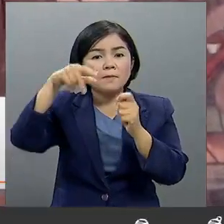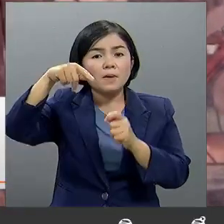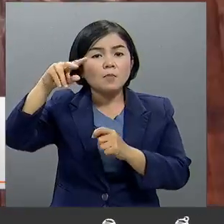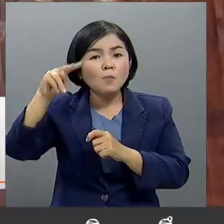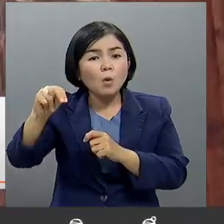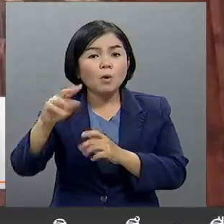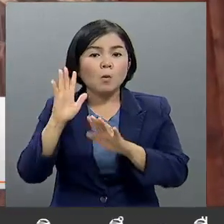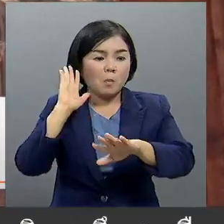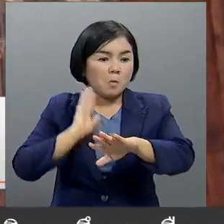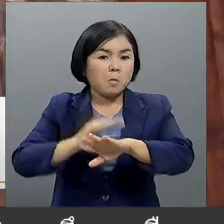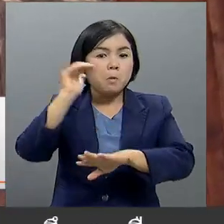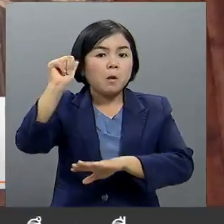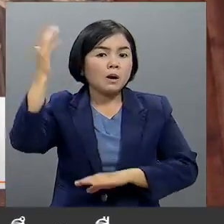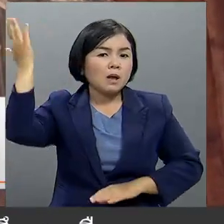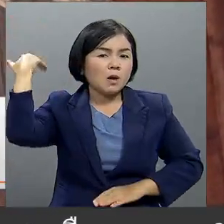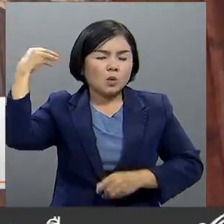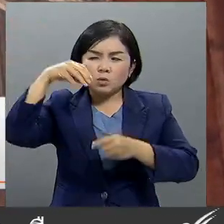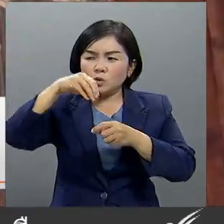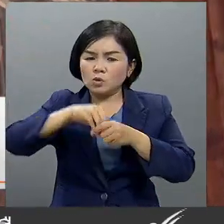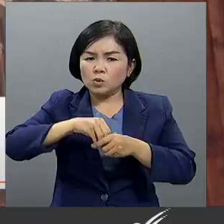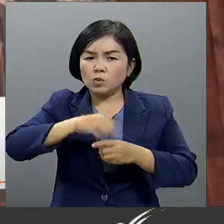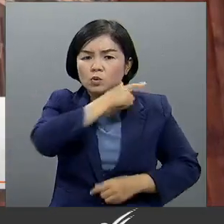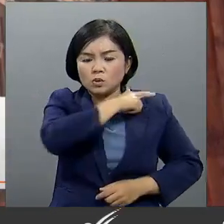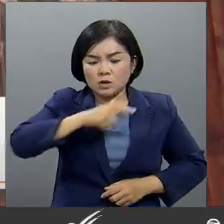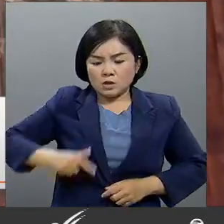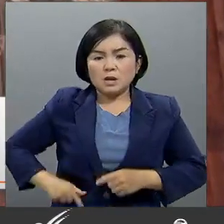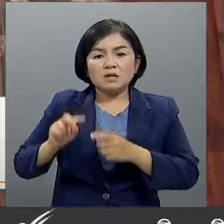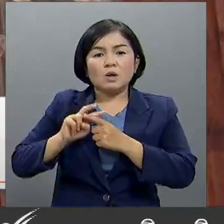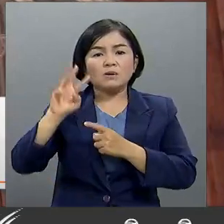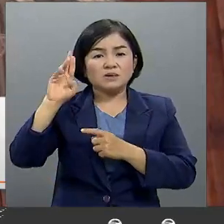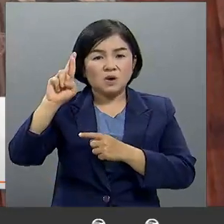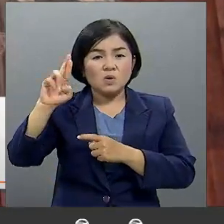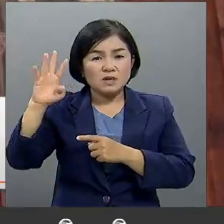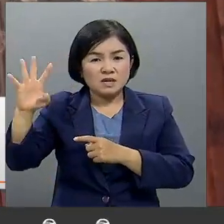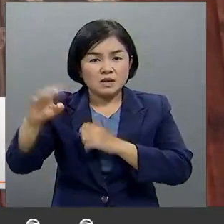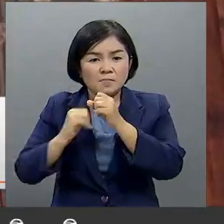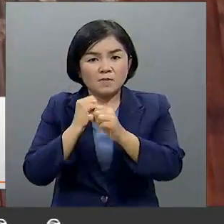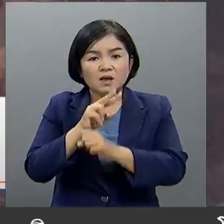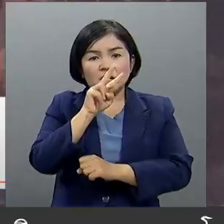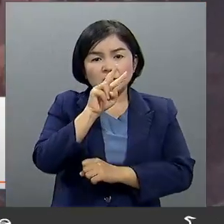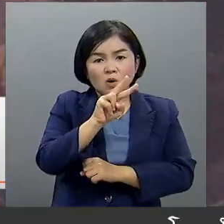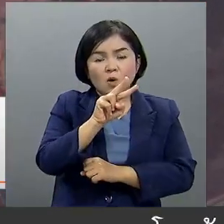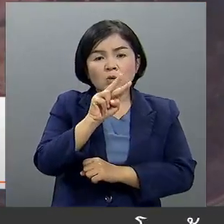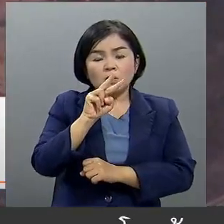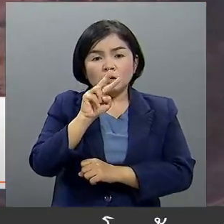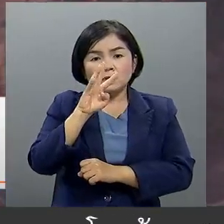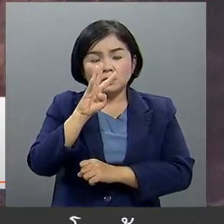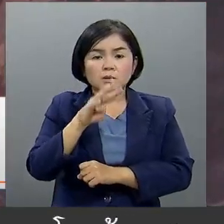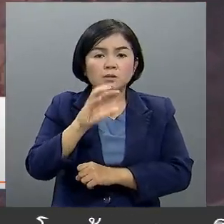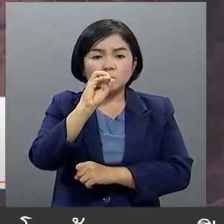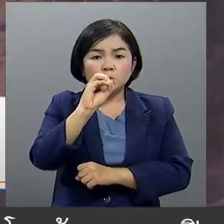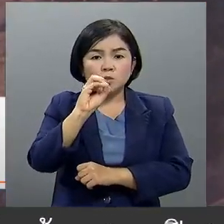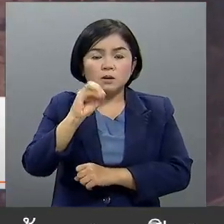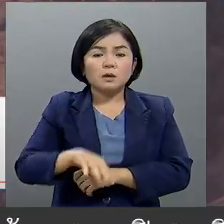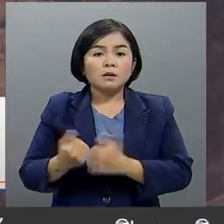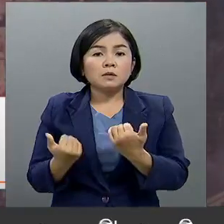นในรัชสมัยพระบาทสมเด็จพระจอมเกล้าเจ้าอยู่หัวเมื่อปีพุทธศักราช2405ภาพจิตรกรรมฝาผนังชุดนี้เป็นภาพเขียน